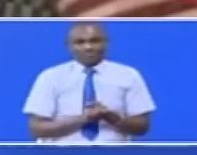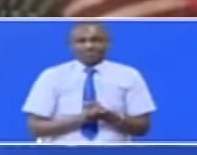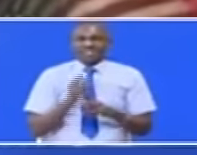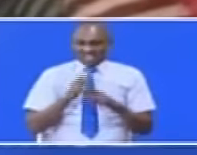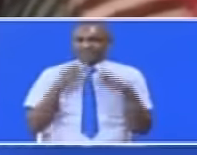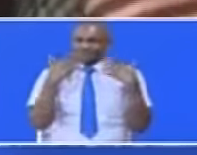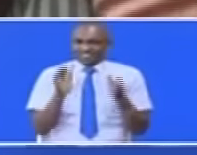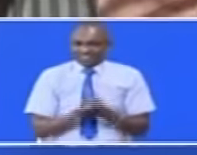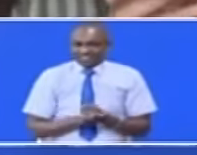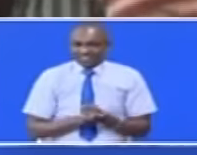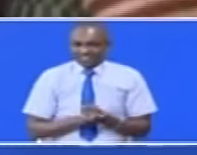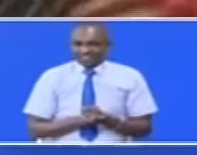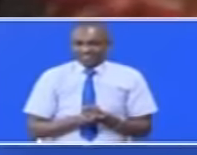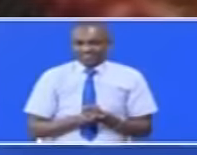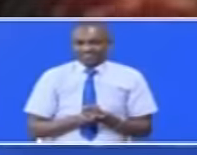makatifu